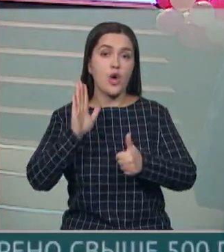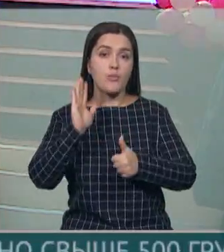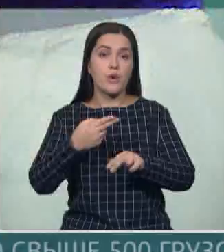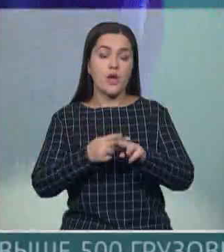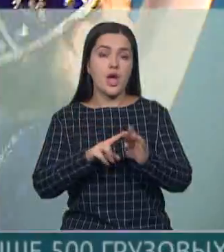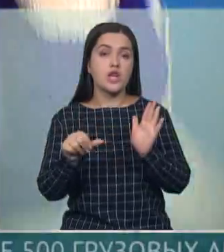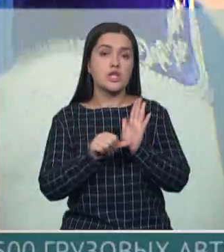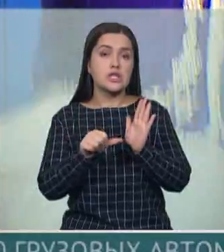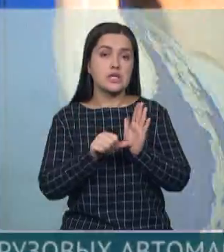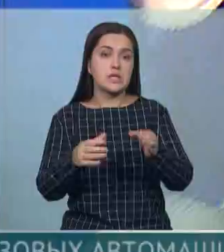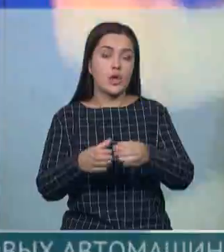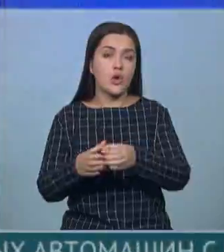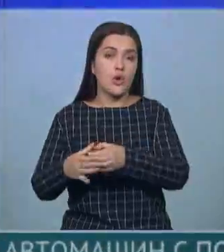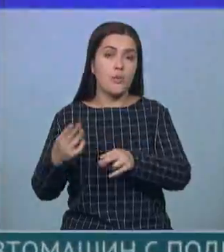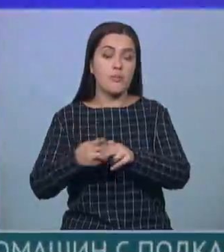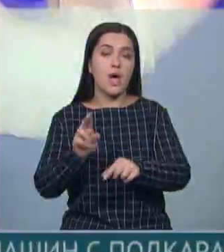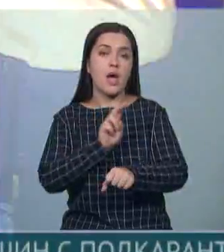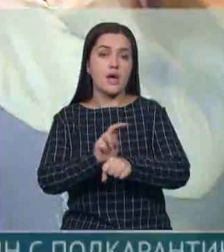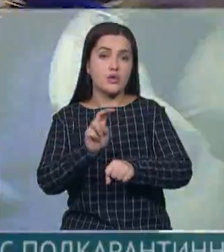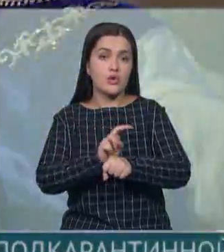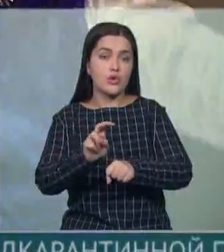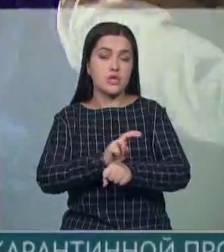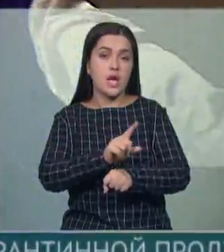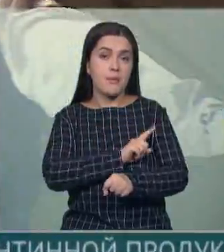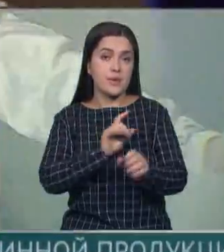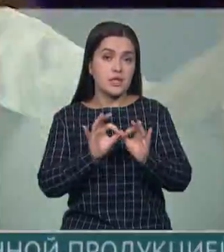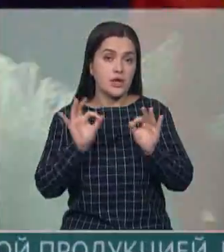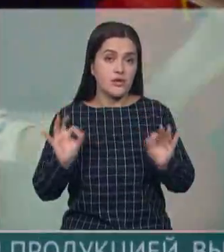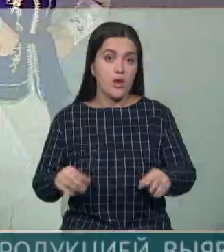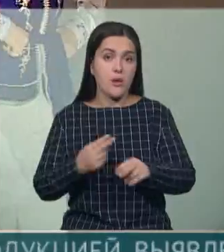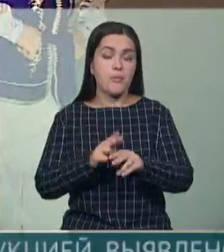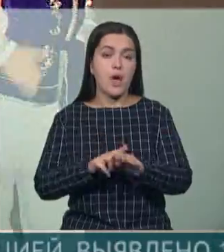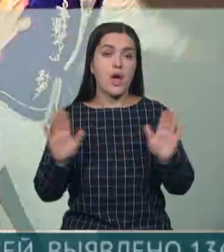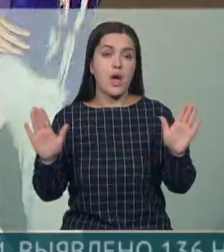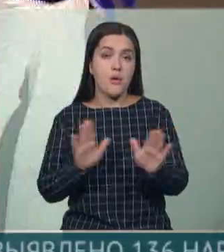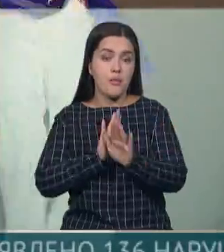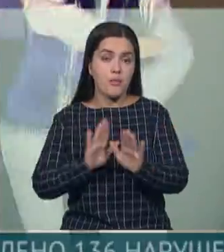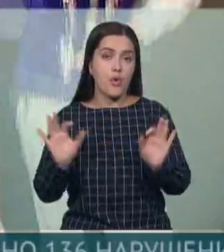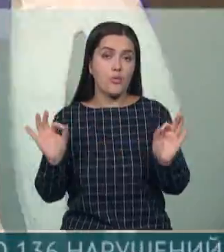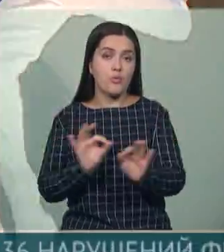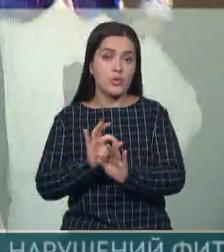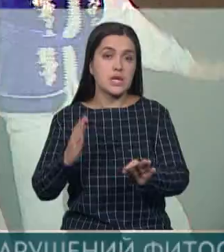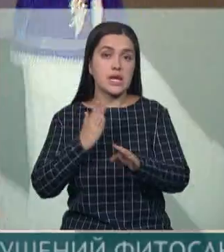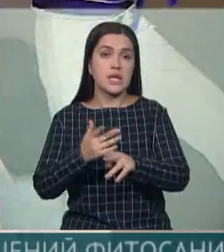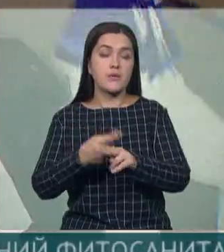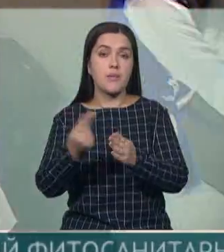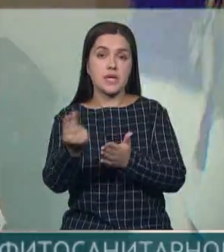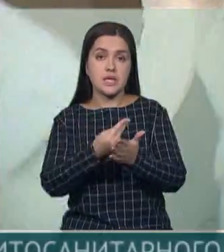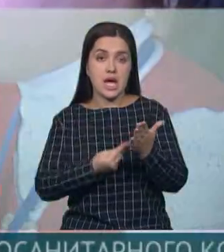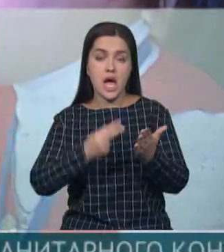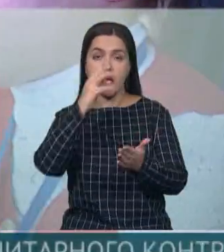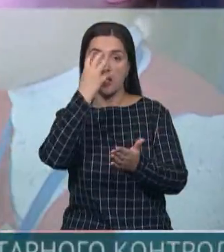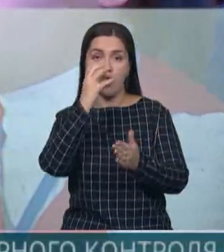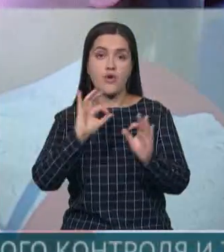500 конкурсантов будут состязаться в 6 номинациях. Это актерское мастерство, классическая и народная музыка, изобразительное и